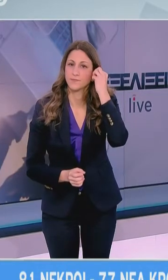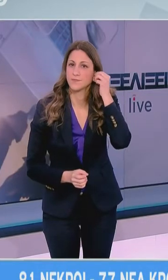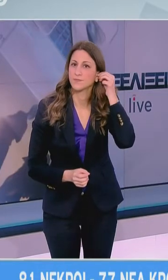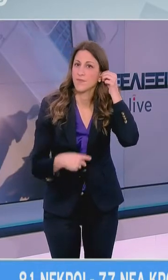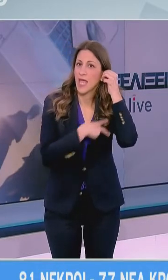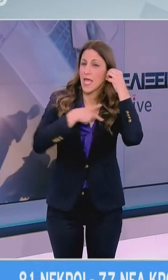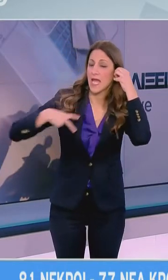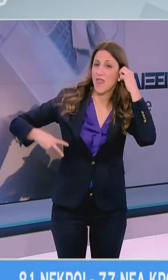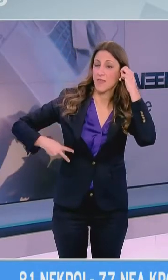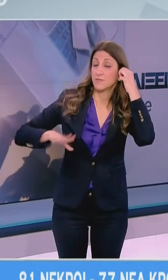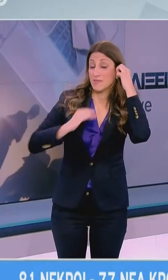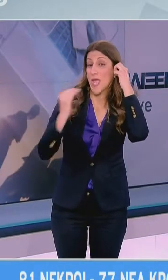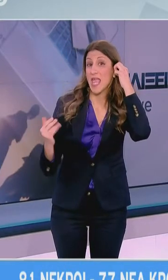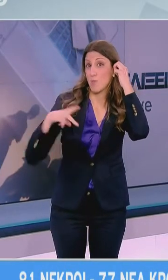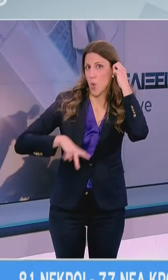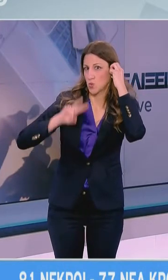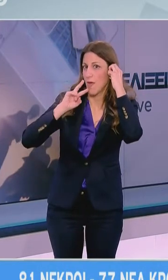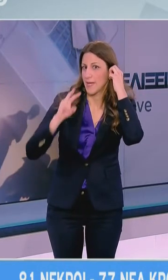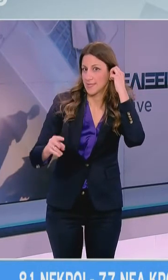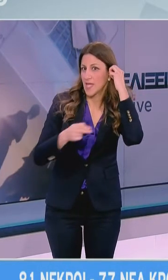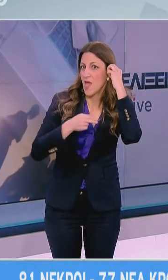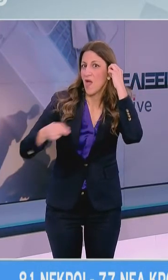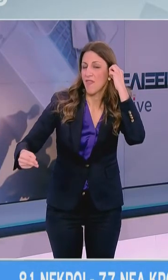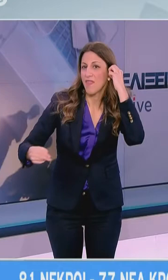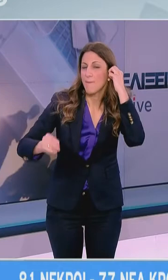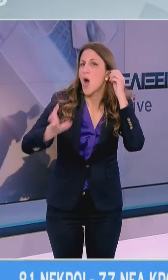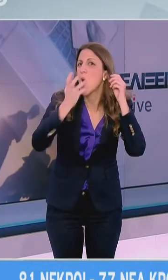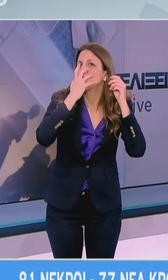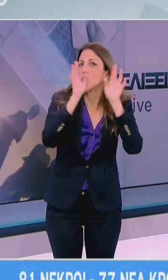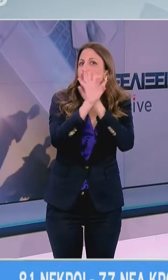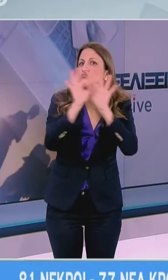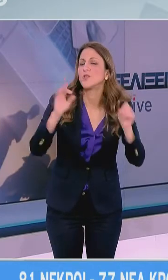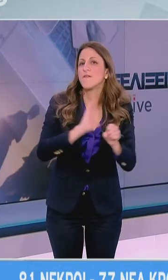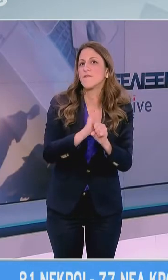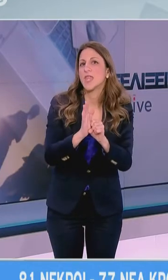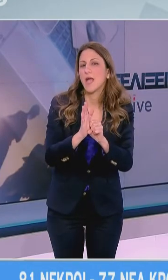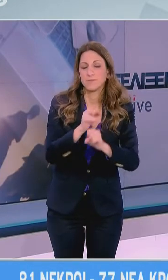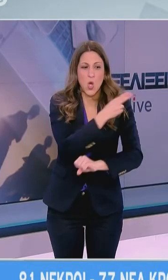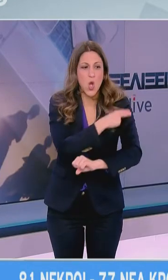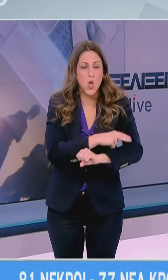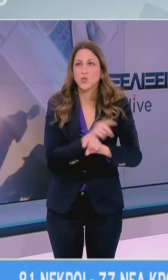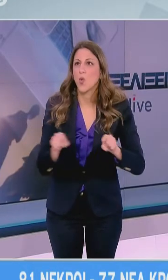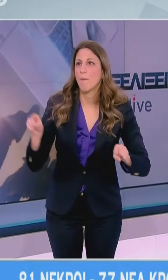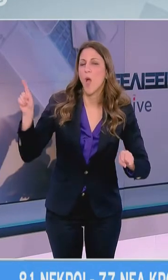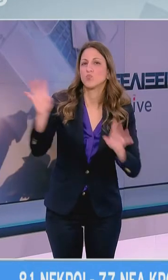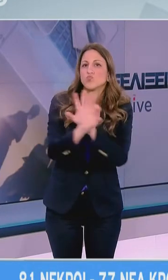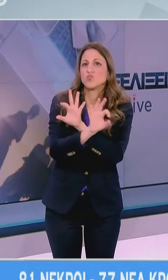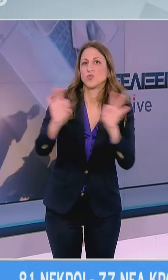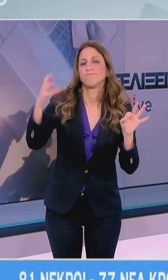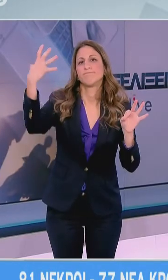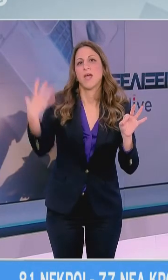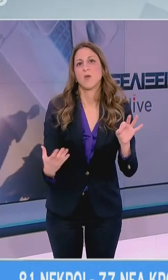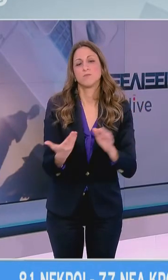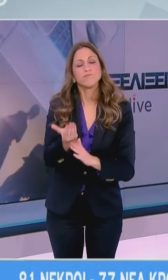Δεν υπάρχει κανένα πρόβλημα σε ό,τι αφορά τα ιατρικά αέρια και ειδικότερα το οξυγόνο στα νοσοκομεία της χώρας. Έχουν όλα